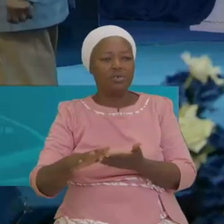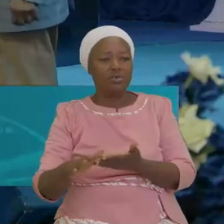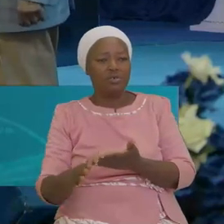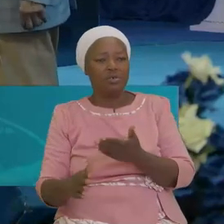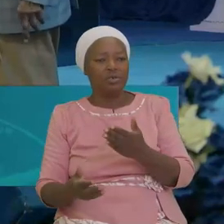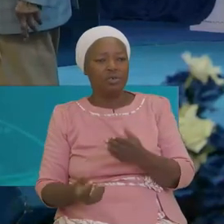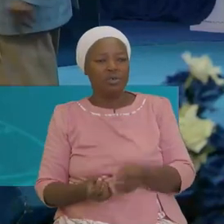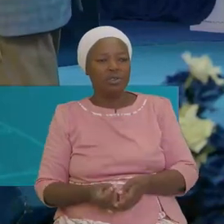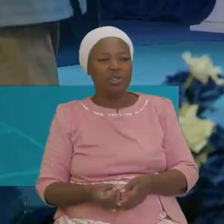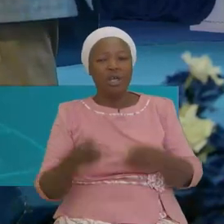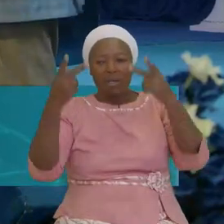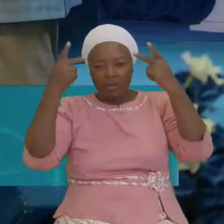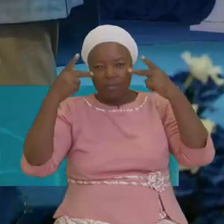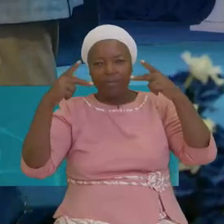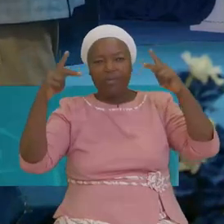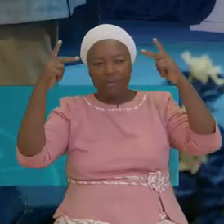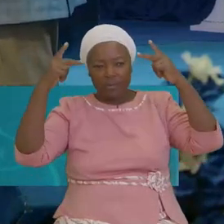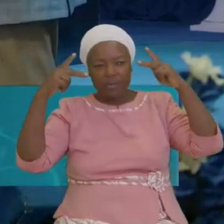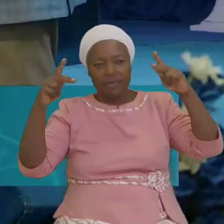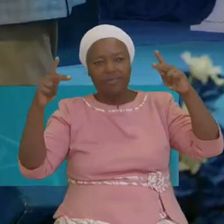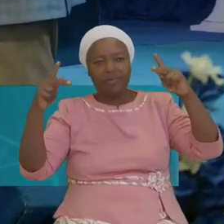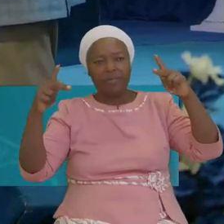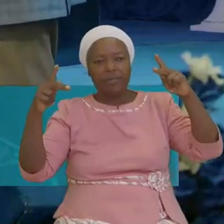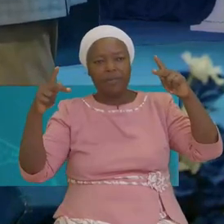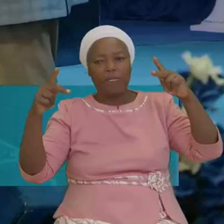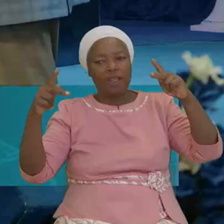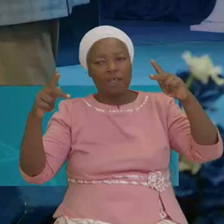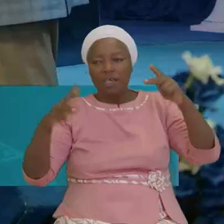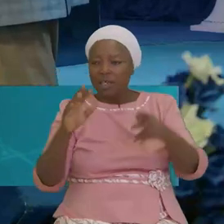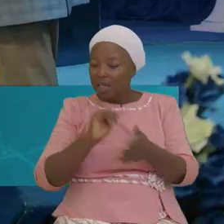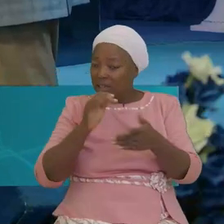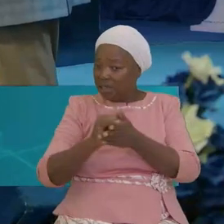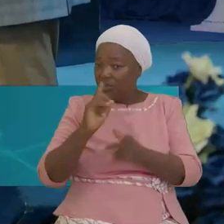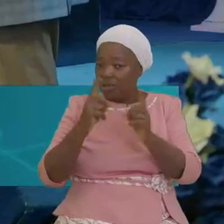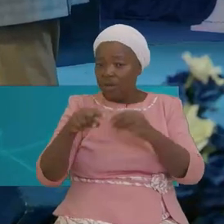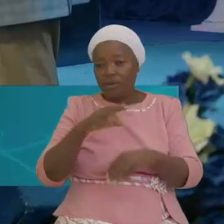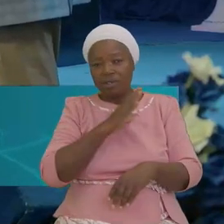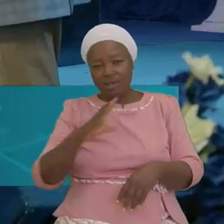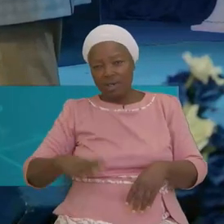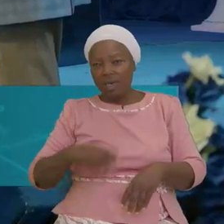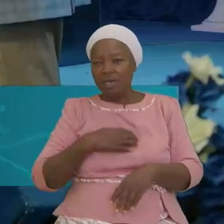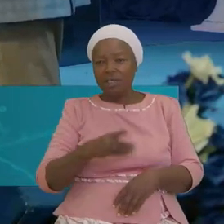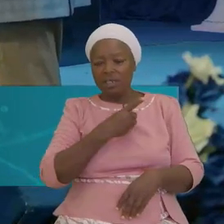Verset 7. En ces jours, le juste fleurira. Cela se réfère à Christ.